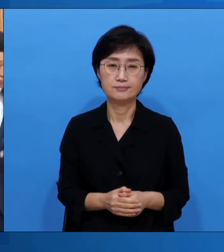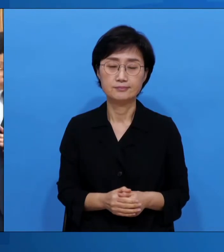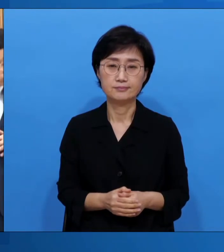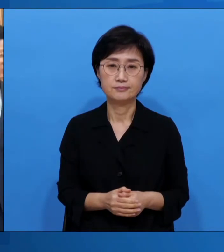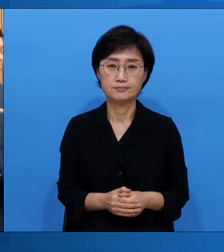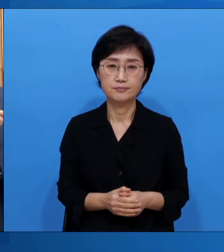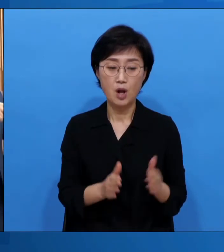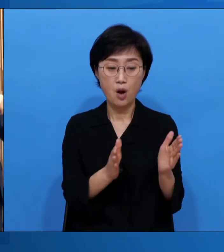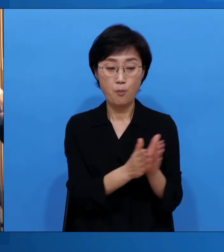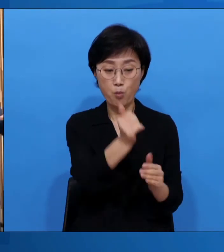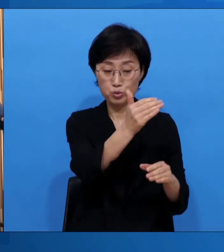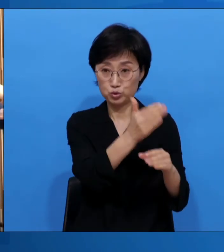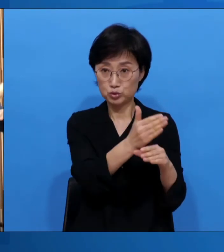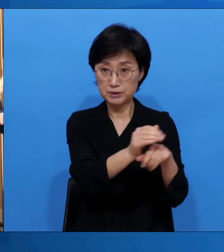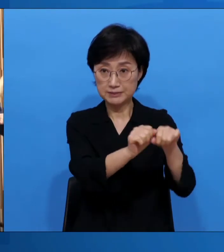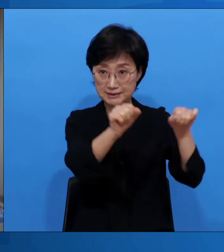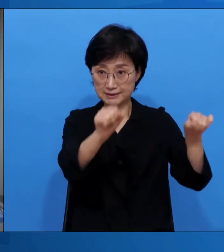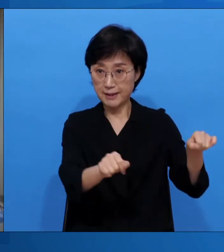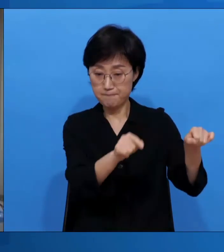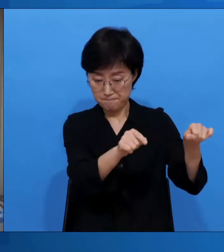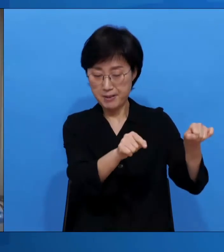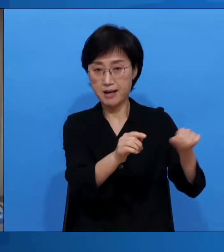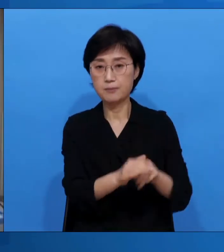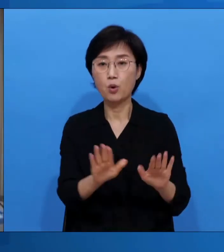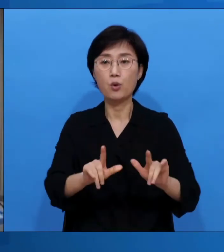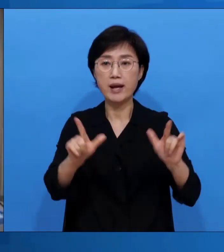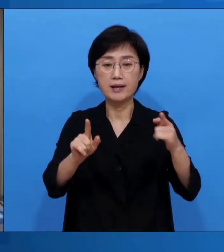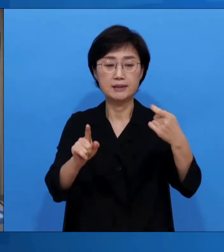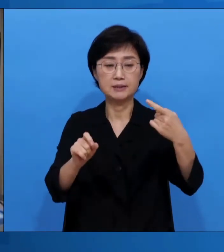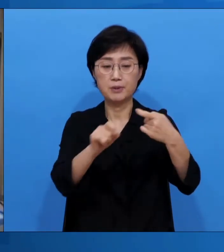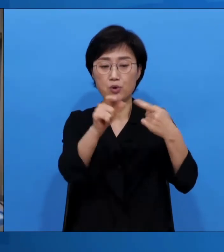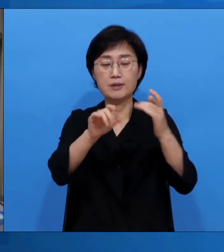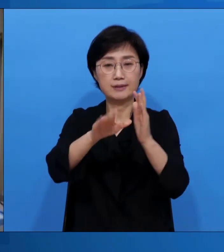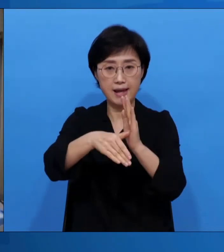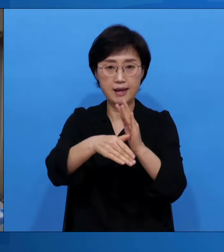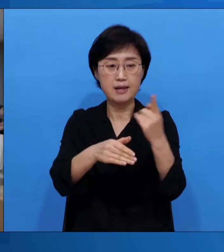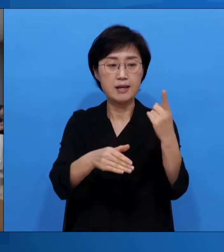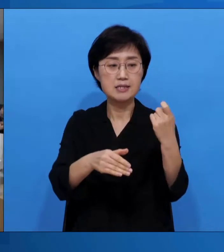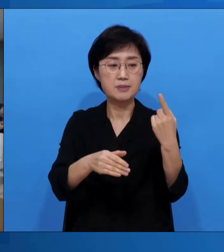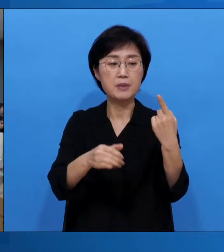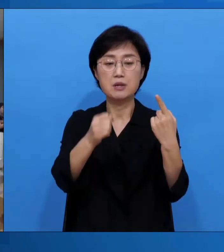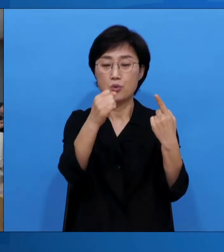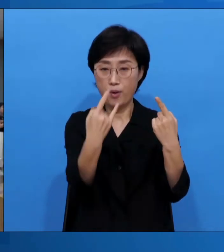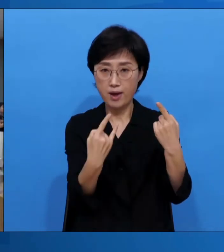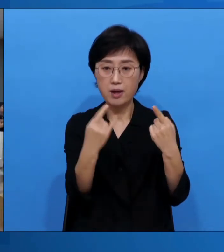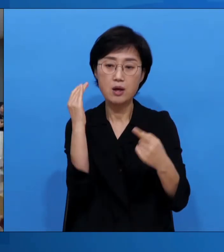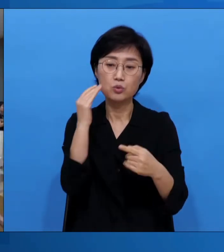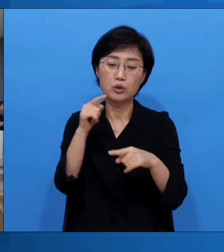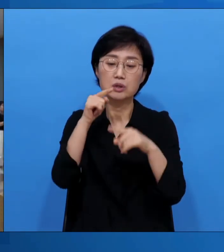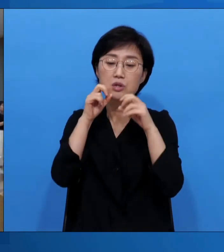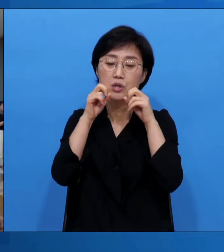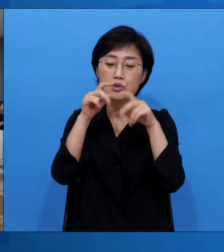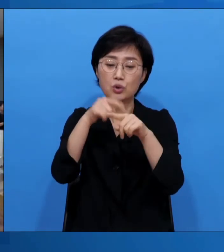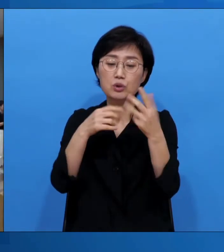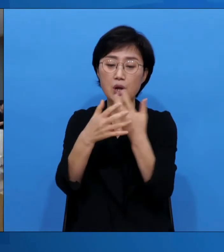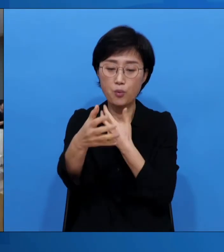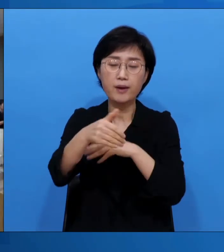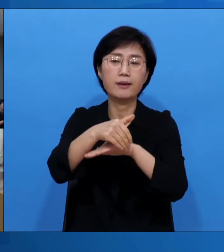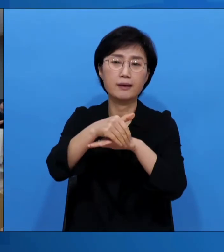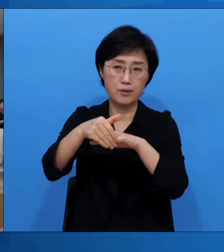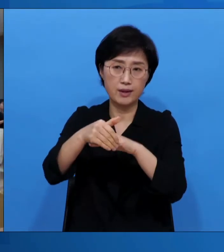본부 중심의 시스템 속에 올해 11월 제11회 농인 선교 대회가 열립니다.